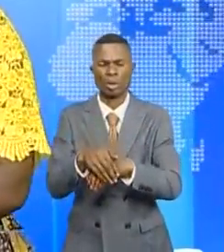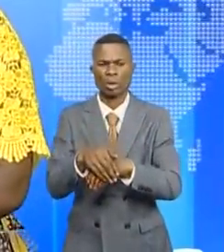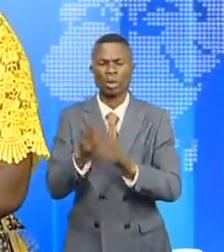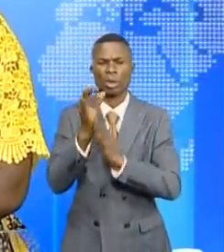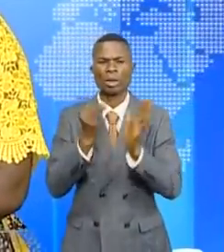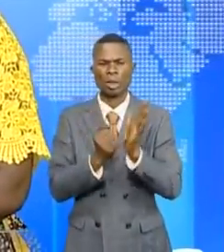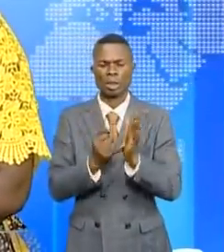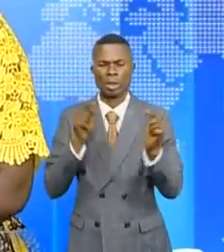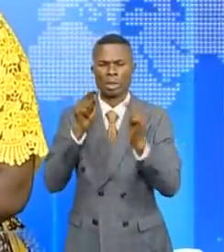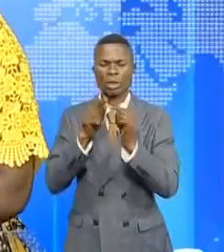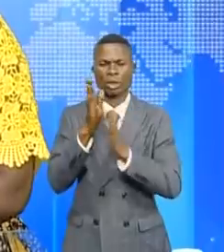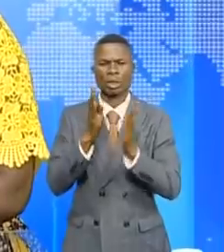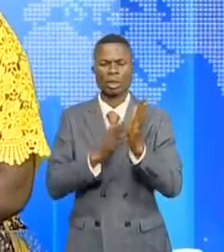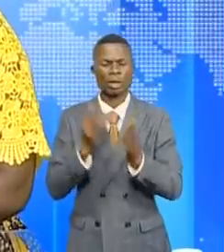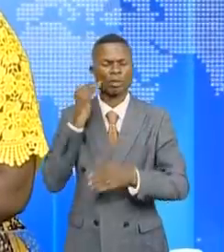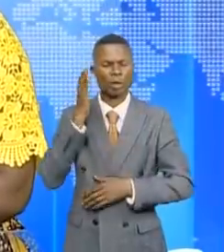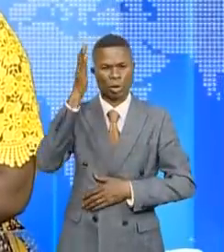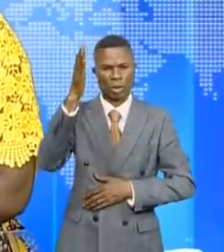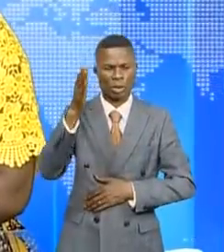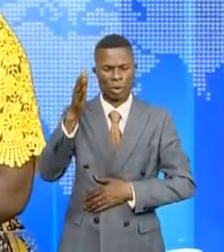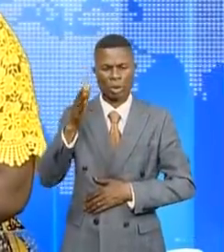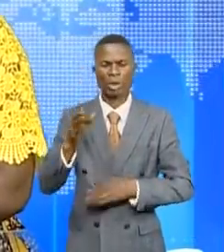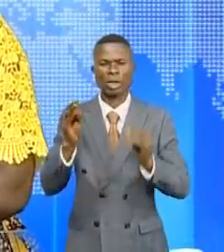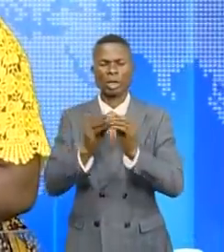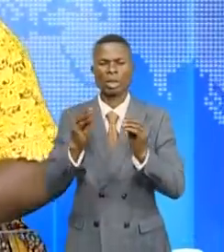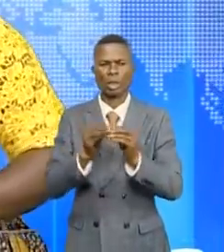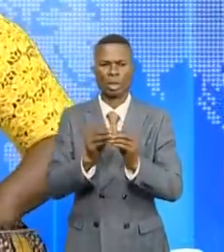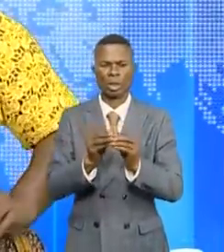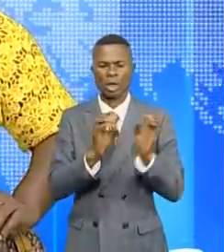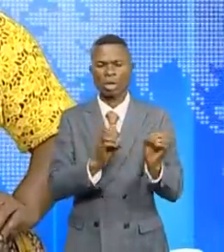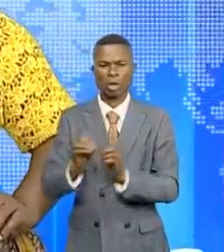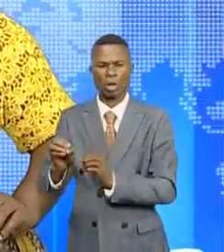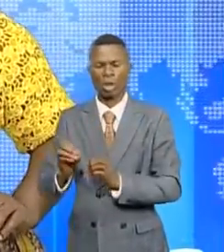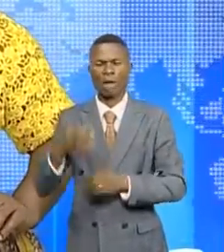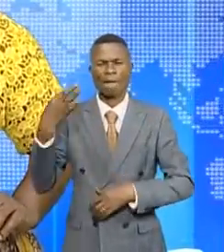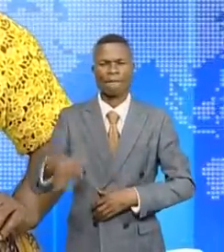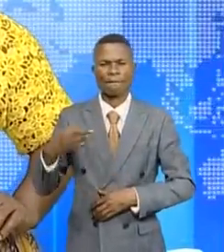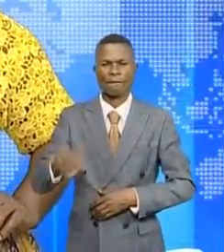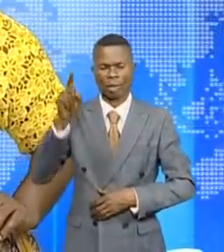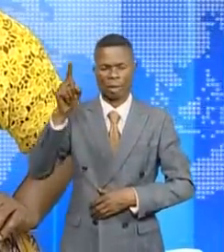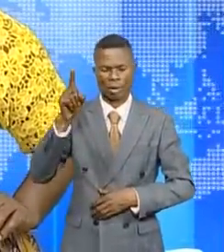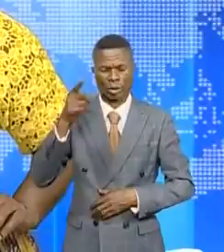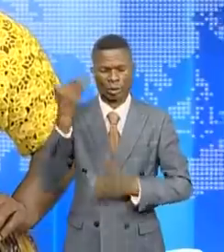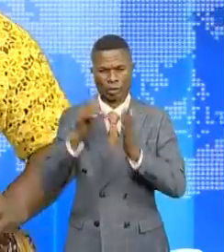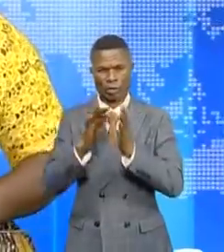16 au 19 juin prochain au salon IRBA Tech qui se tiendra à Paris. Patience